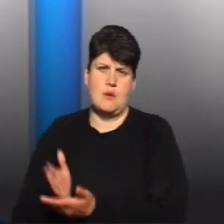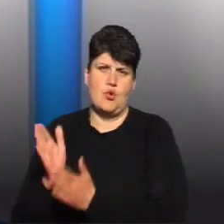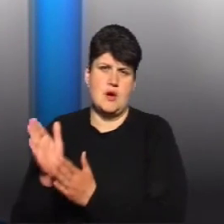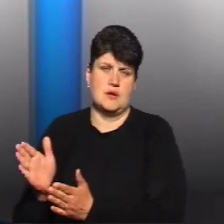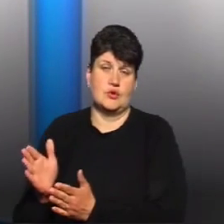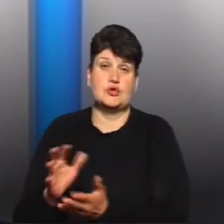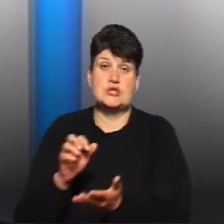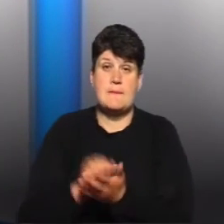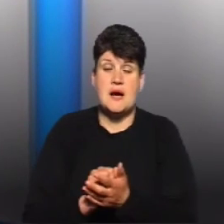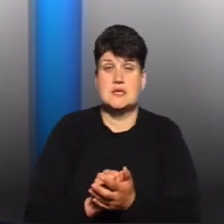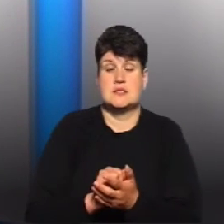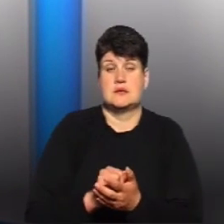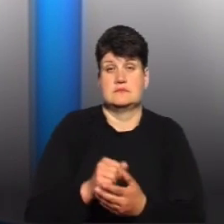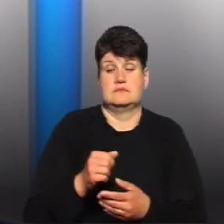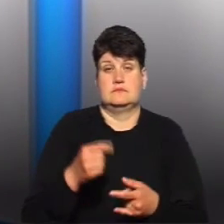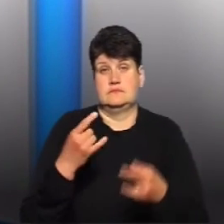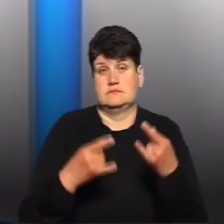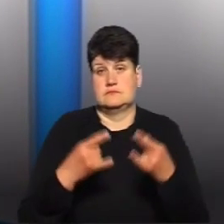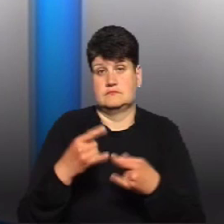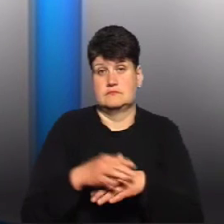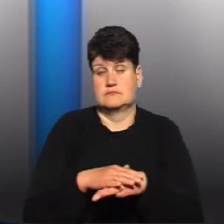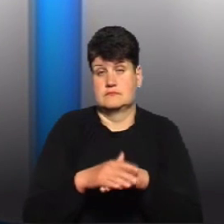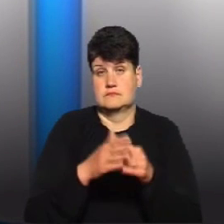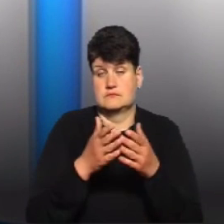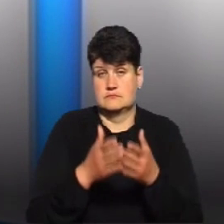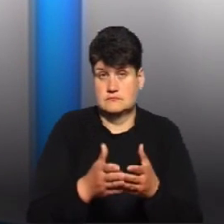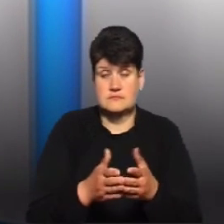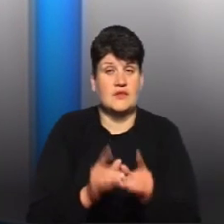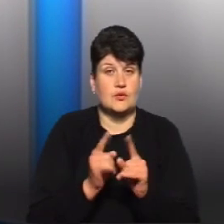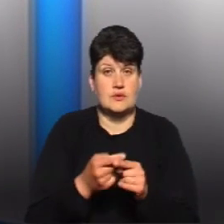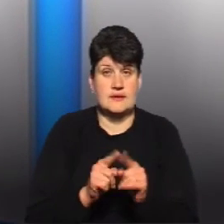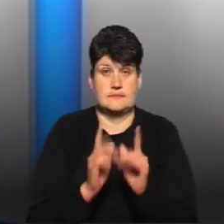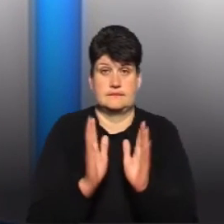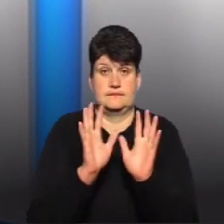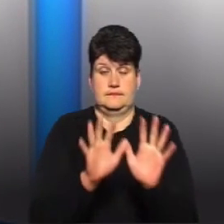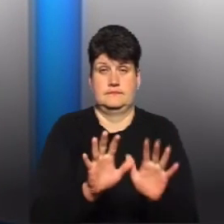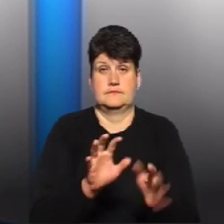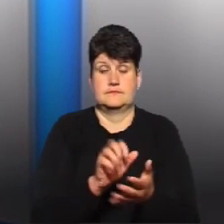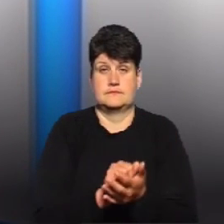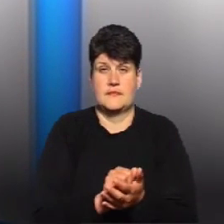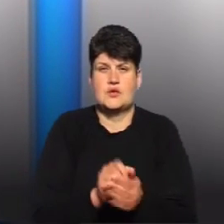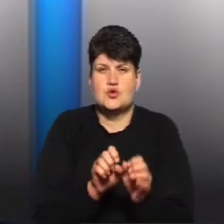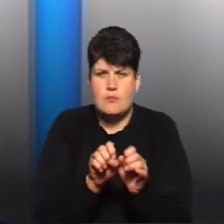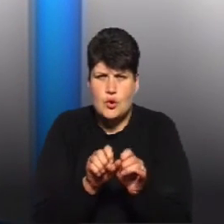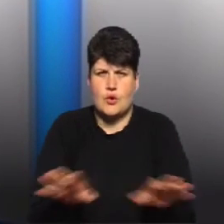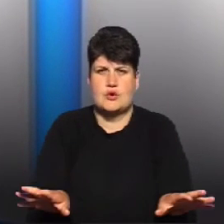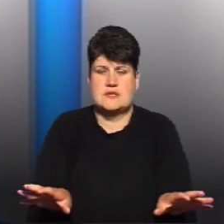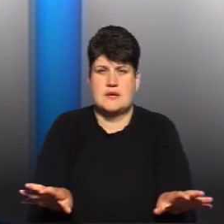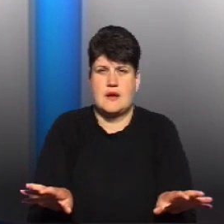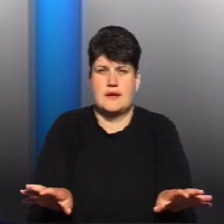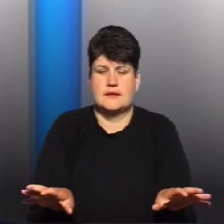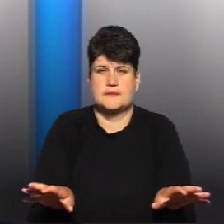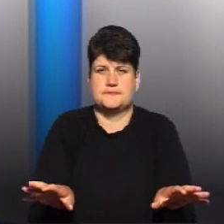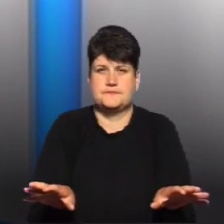медіа ринком, так, чи медіабізнесом, то тільки цим. Так? Тобто для того, щоб розосередити, скажімо так, ці